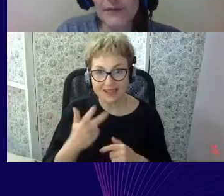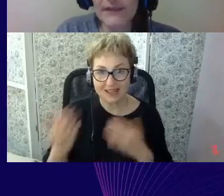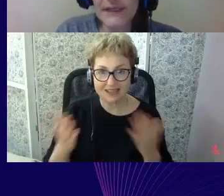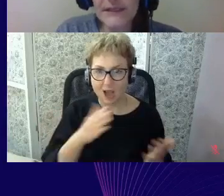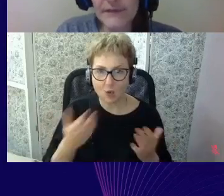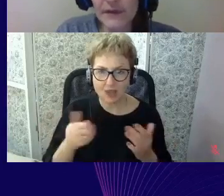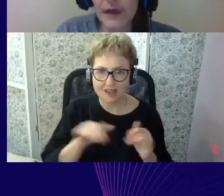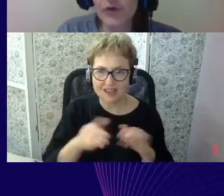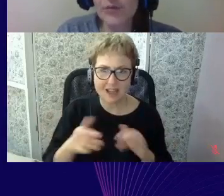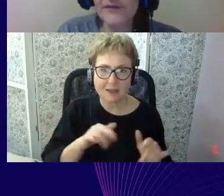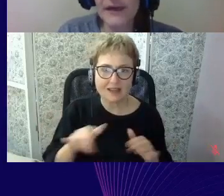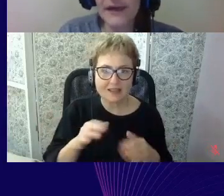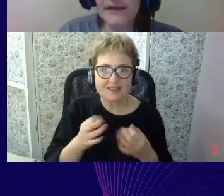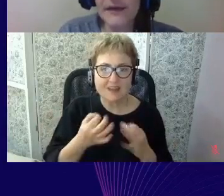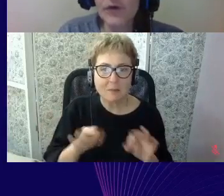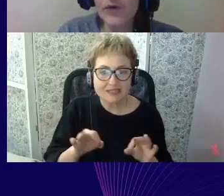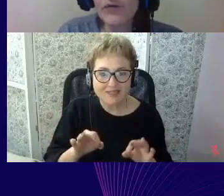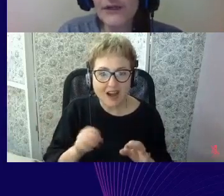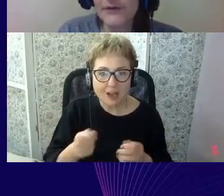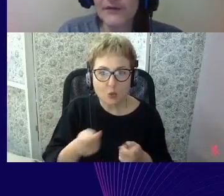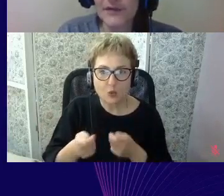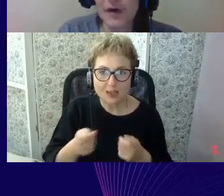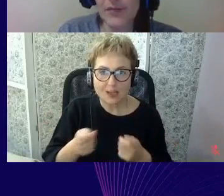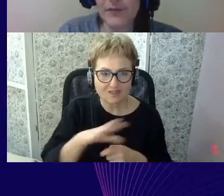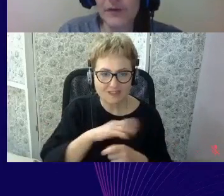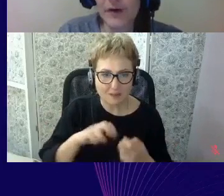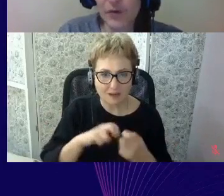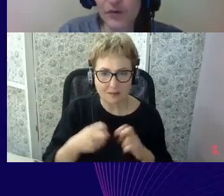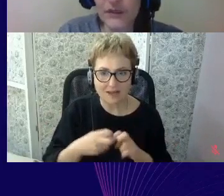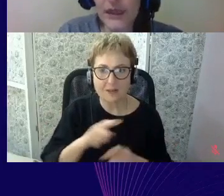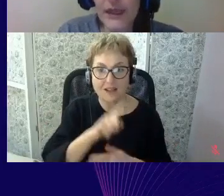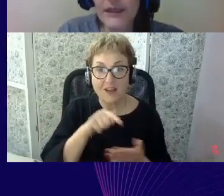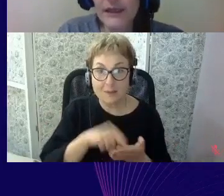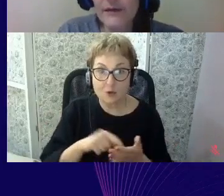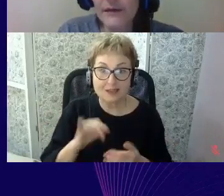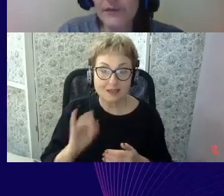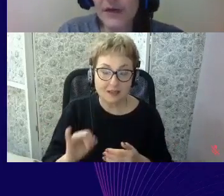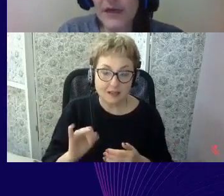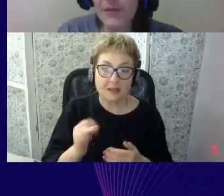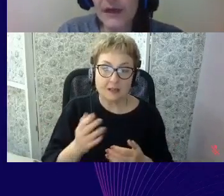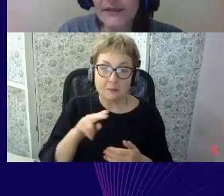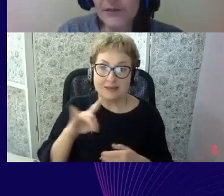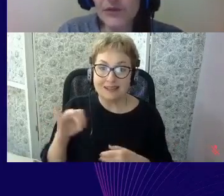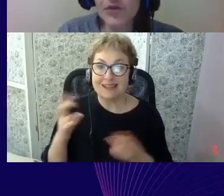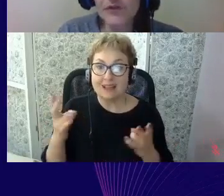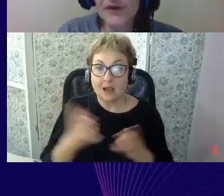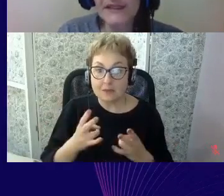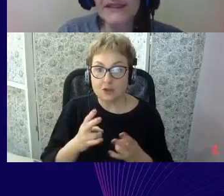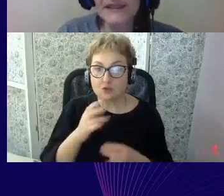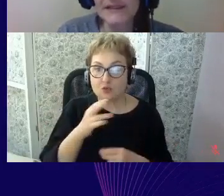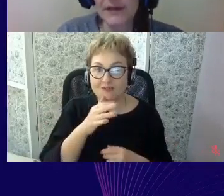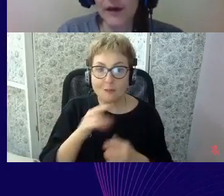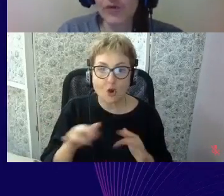трехстороннее взаимодействие, оно позволяет урегулировать все проблемные вопросы и при необходимости уже